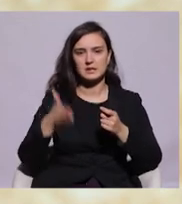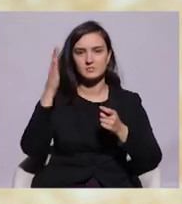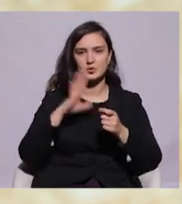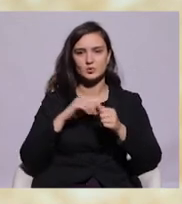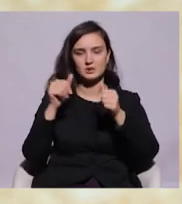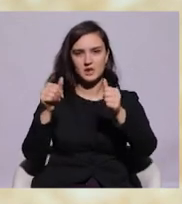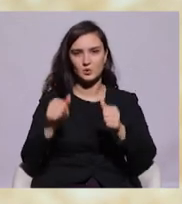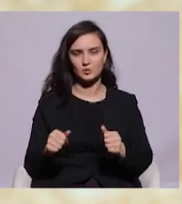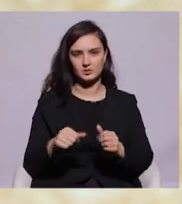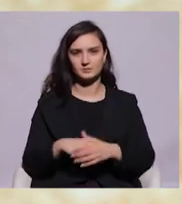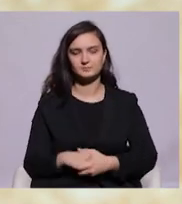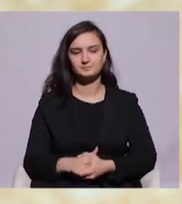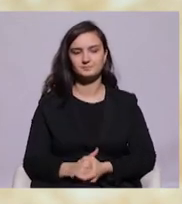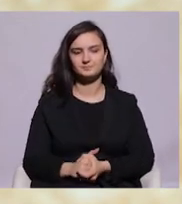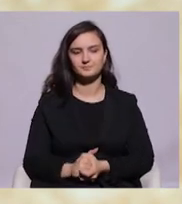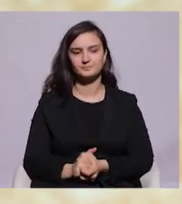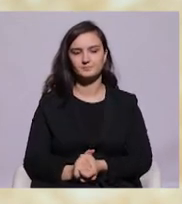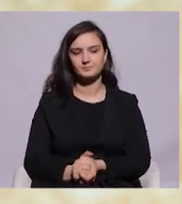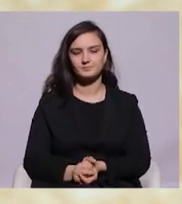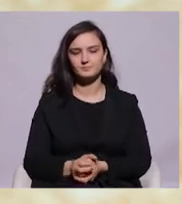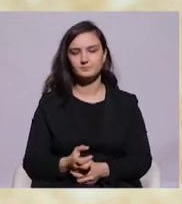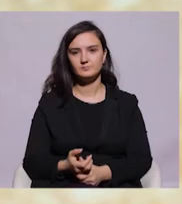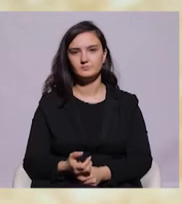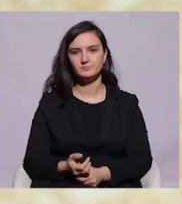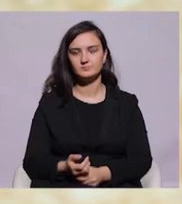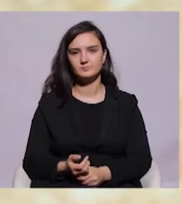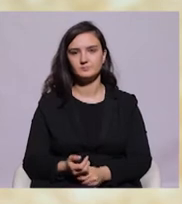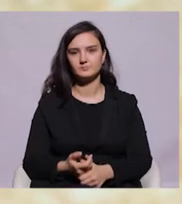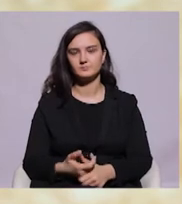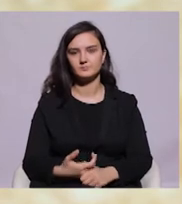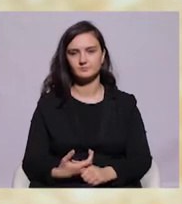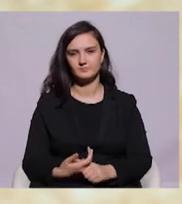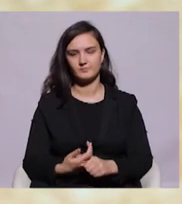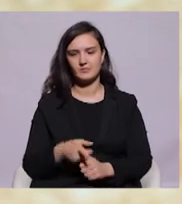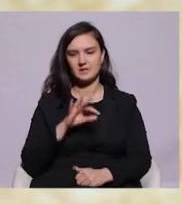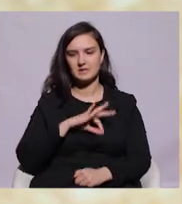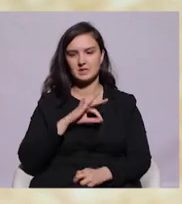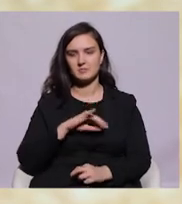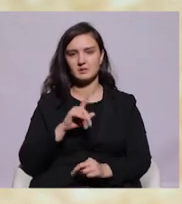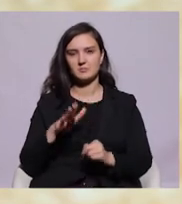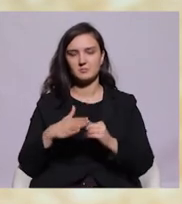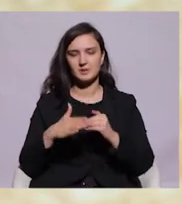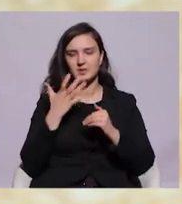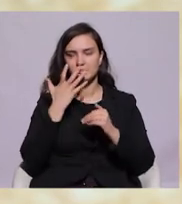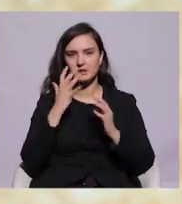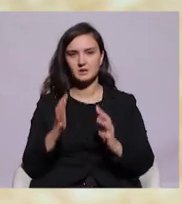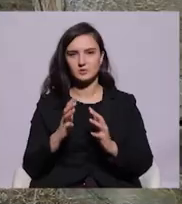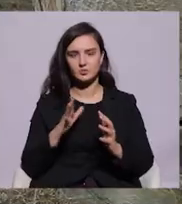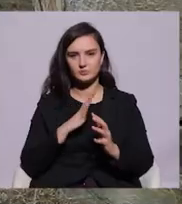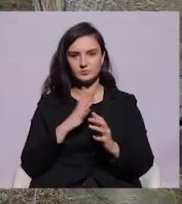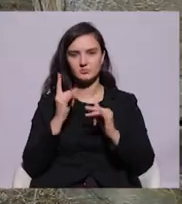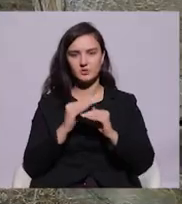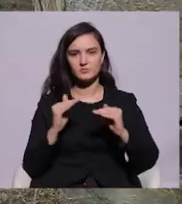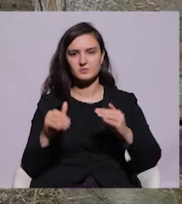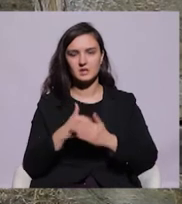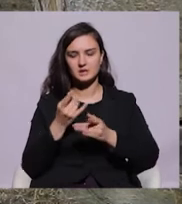კედლებზე ჰქონდათ კრული ფეხით ანუ დაგებული, რომ საძილე პერიოდში ანუ ესარგებლად ანუ ფეხით ბილად ქონოდათ. ასევე